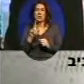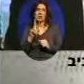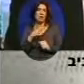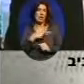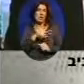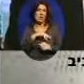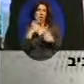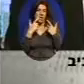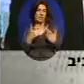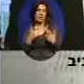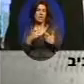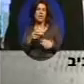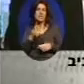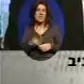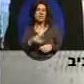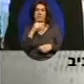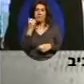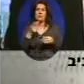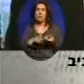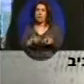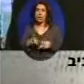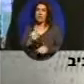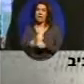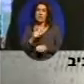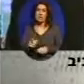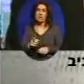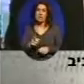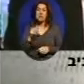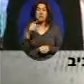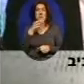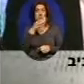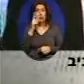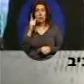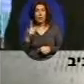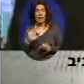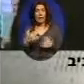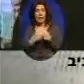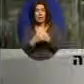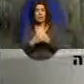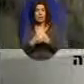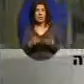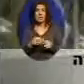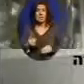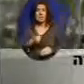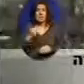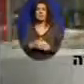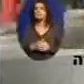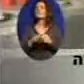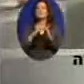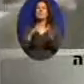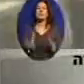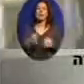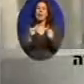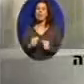עבודה, יש לו מספיק אפשרויות לעשות את זה? הוא יודע להתמודד עם אותן מעסיקים? המוסד לבטיחות וגהות